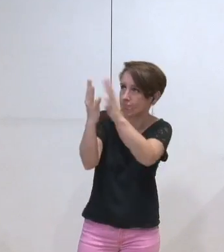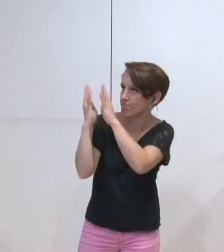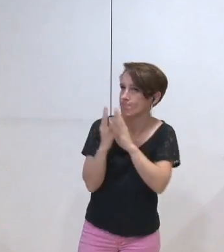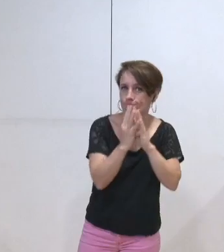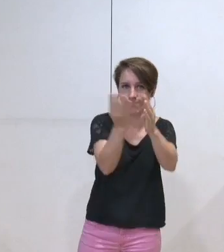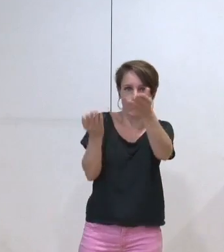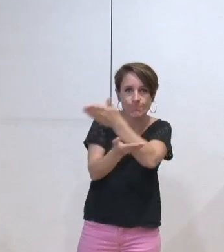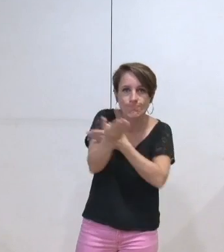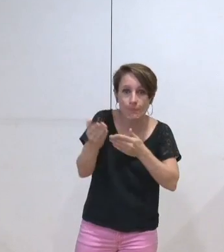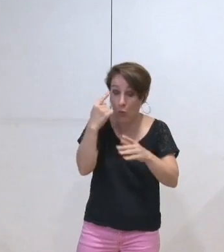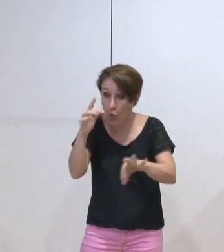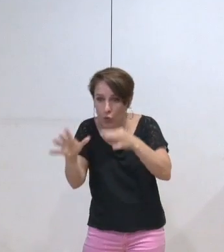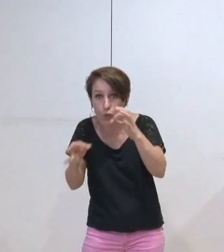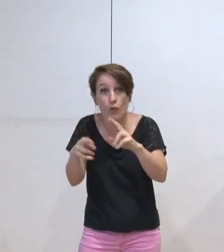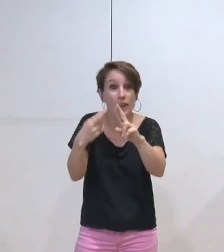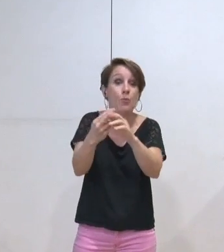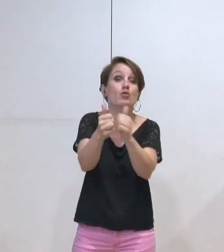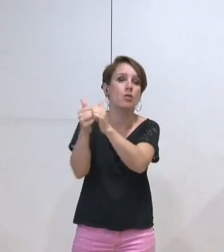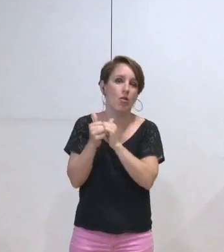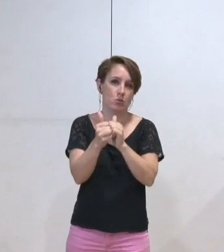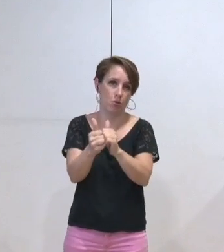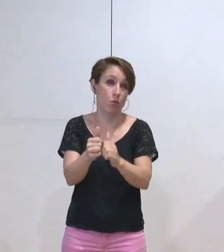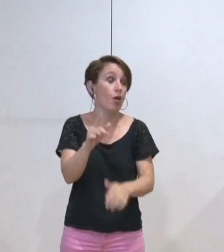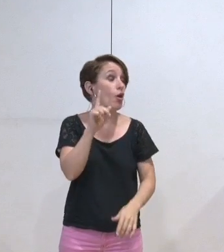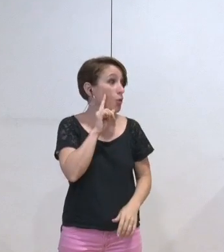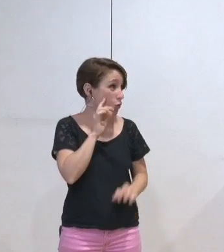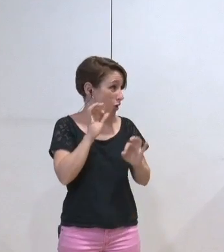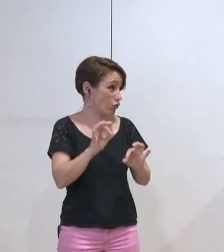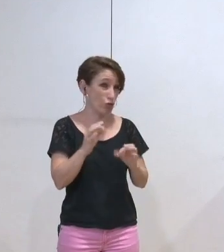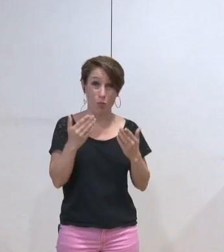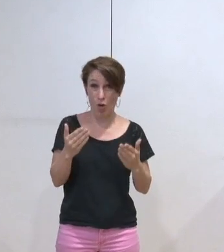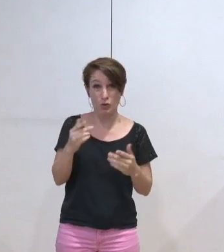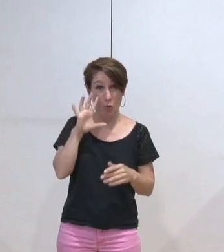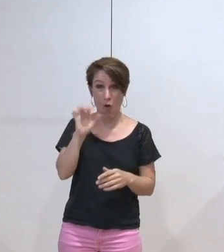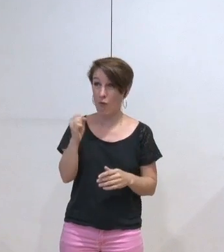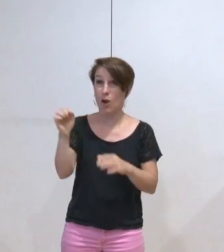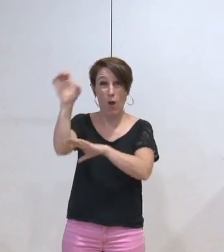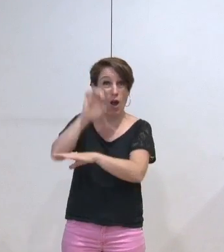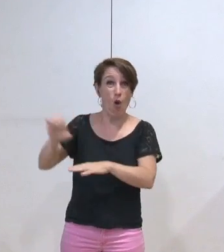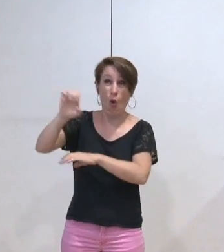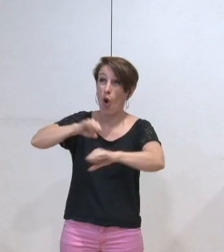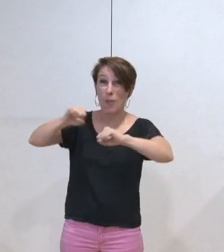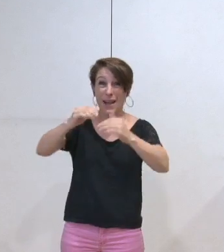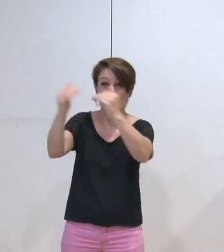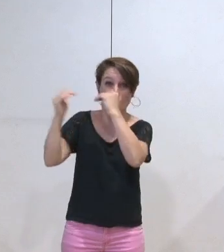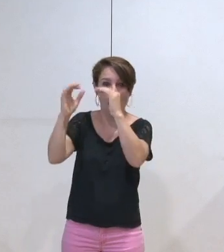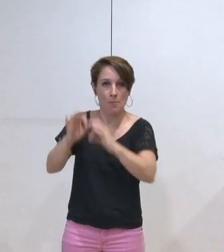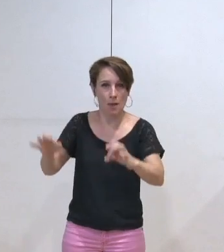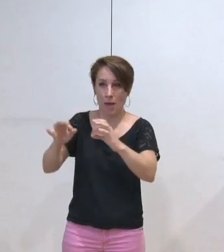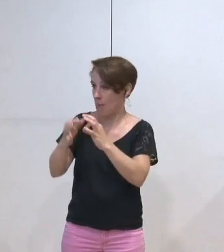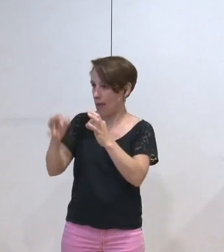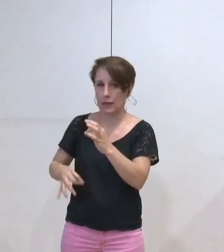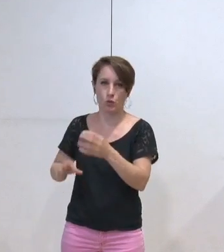qu'aujourd'hui on voit bien que c'est parce que il n'y a pas une action coordonnée au niveau de l'Europe que nous sommes confrontés à certaines